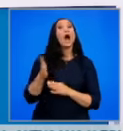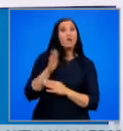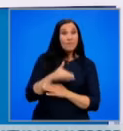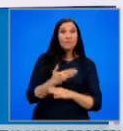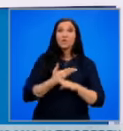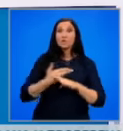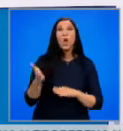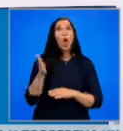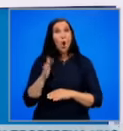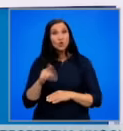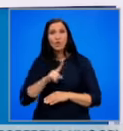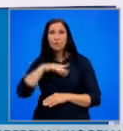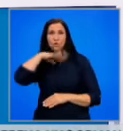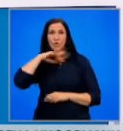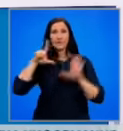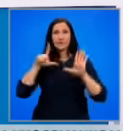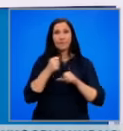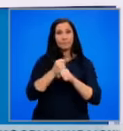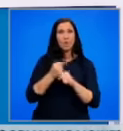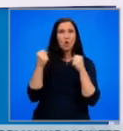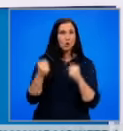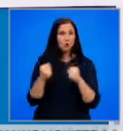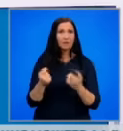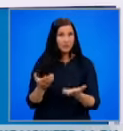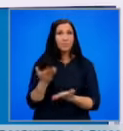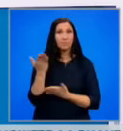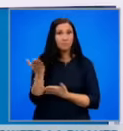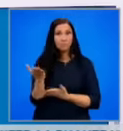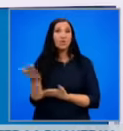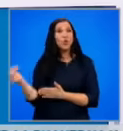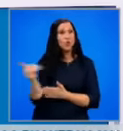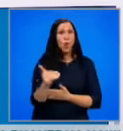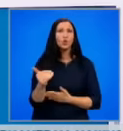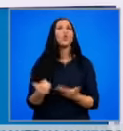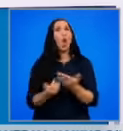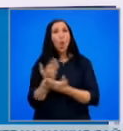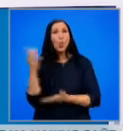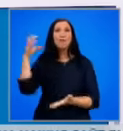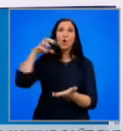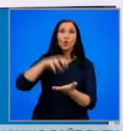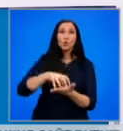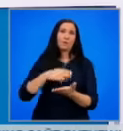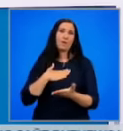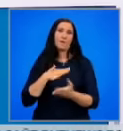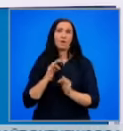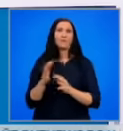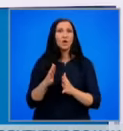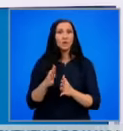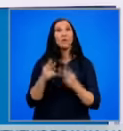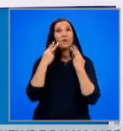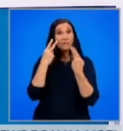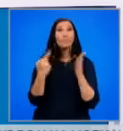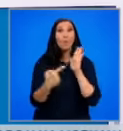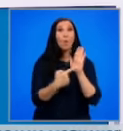че все още не им достигат 7 депутати, очакванията се, че те ще дойдат отново от групата на Има такъв народ. Да видим сега